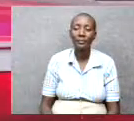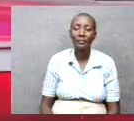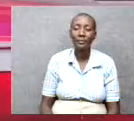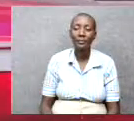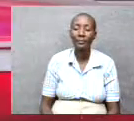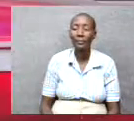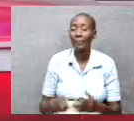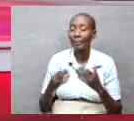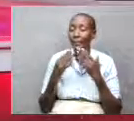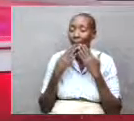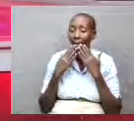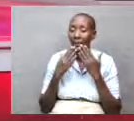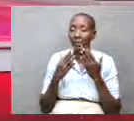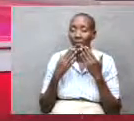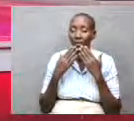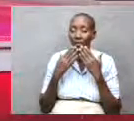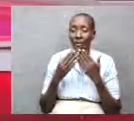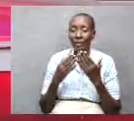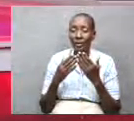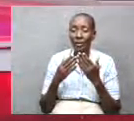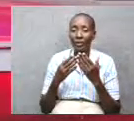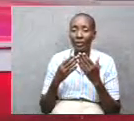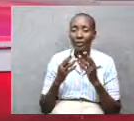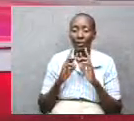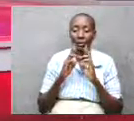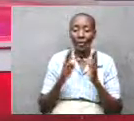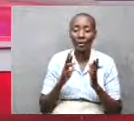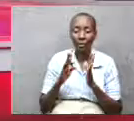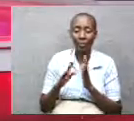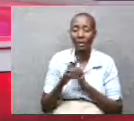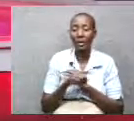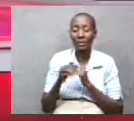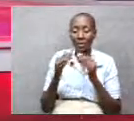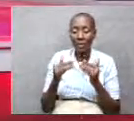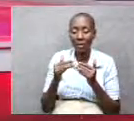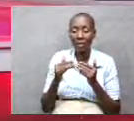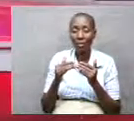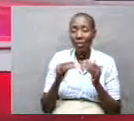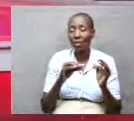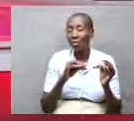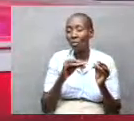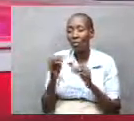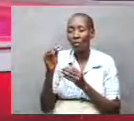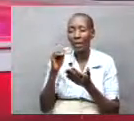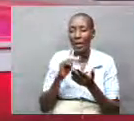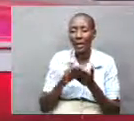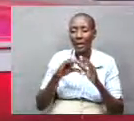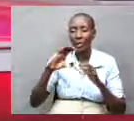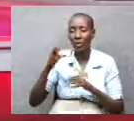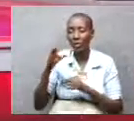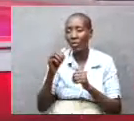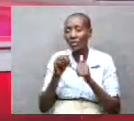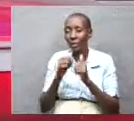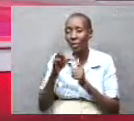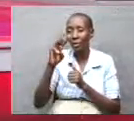mtazamaji, shukrani sana Boniface Barasa kutoka kaunti ya Trans Nzoia. Na sasa hivi moja kwa moja tuelekee hadi kaunti ya Wajia, ambapo